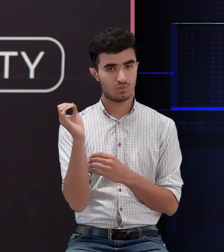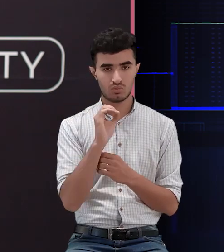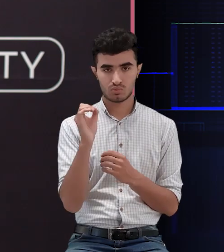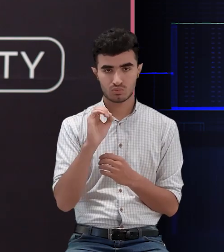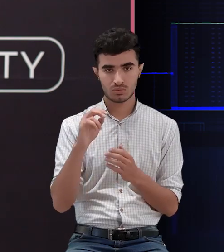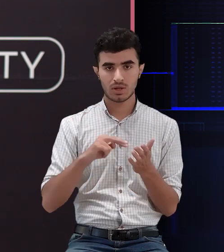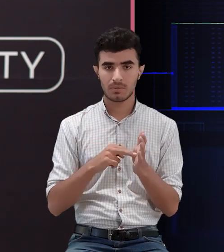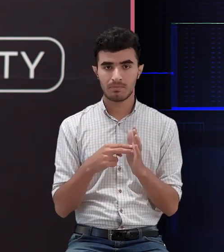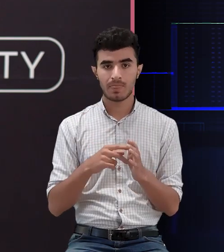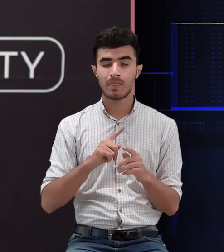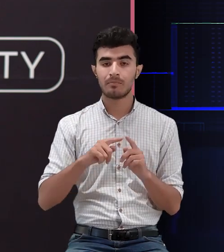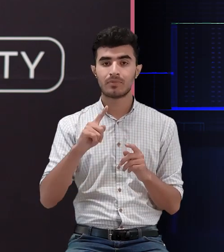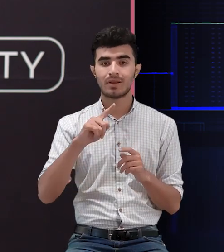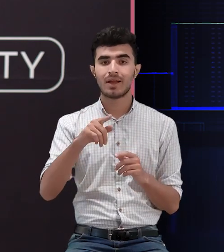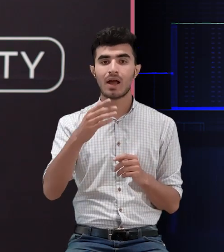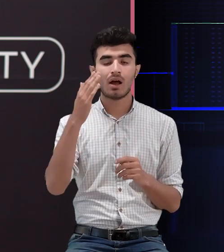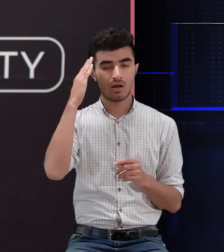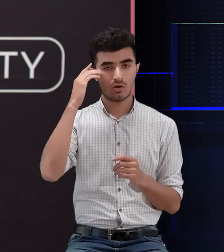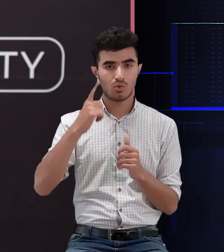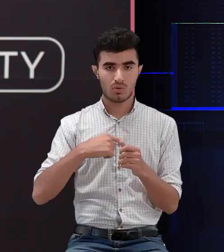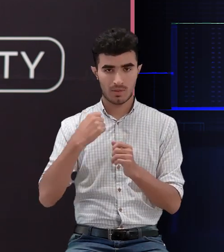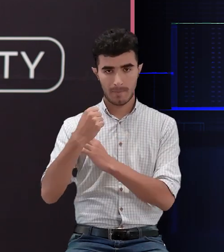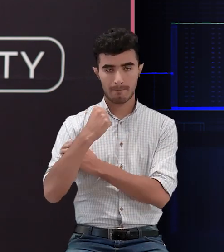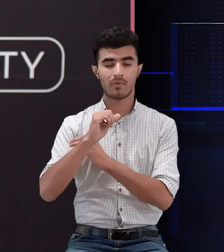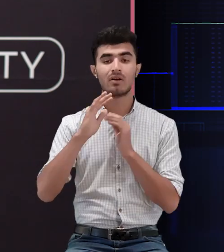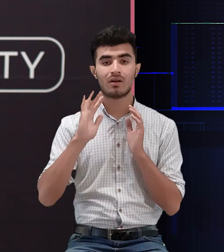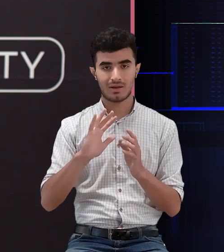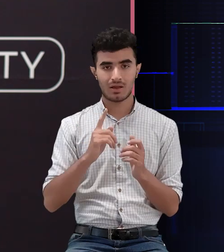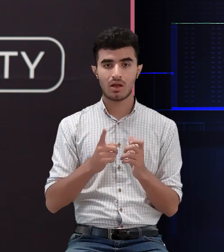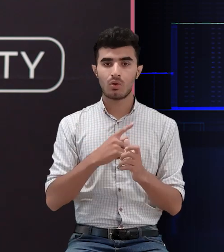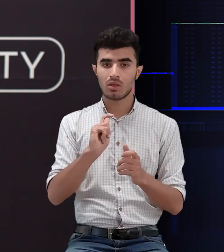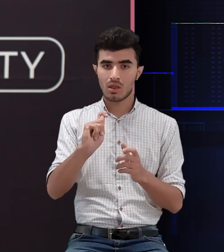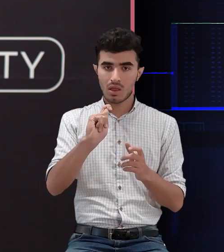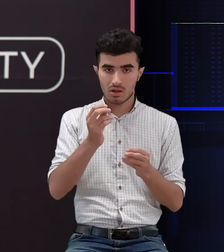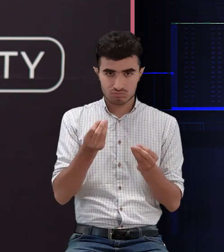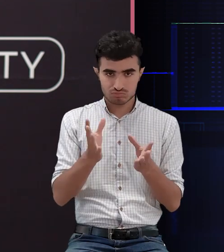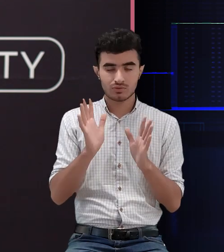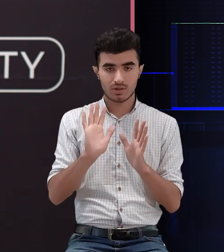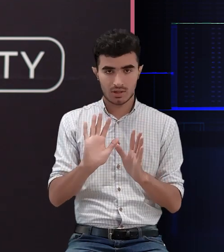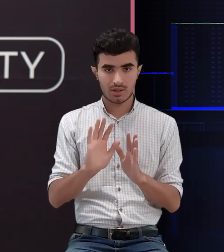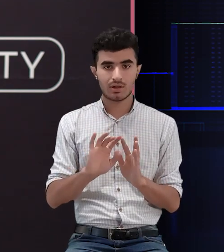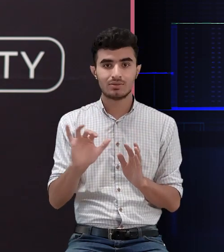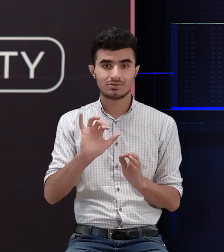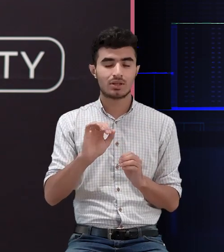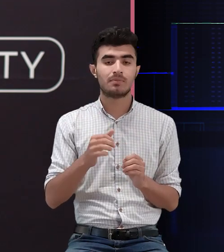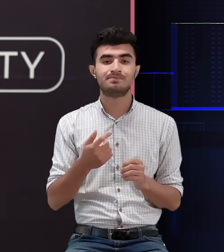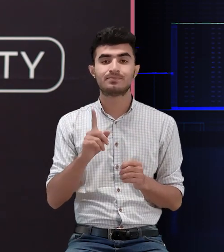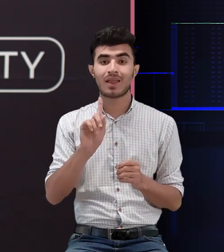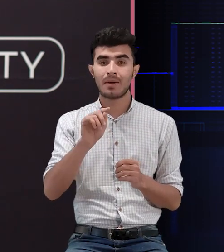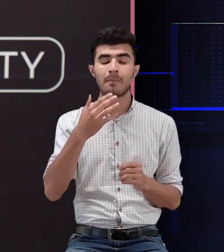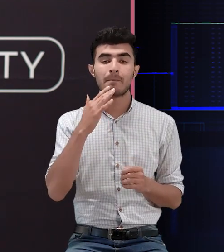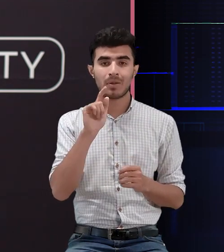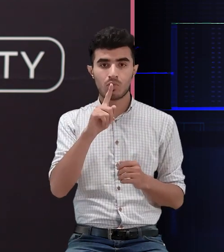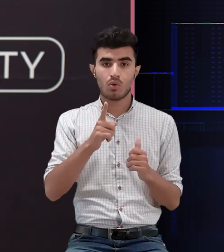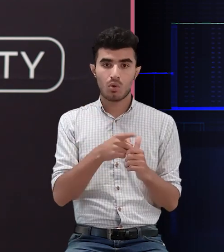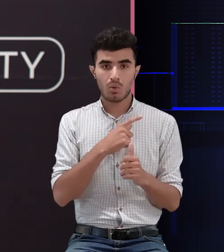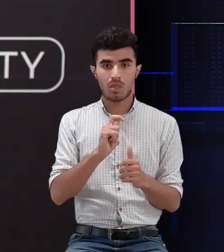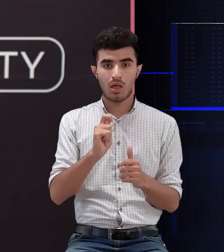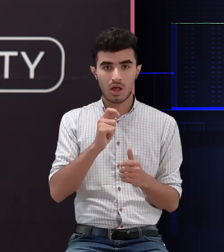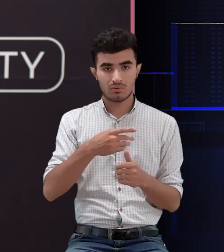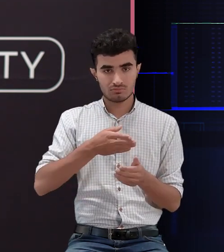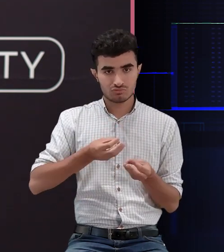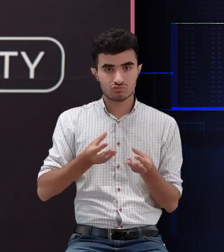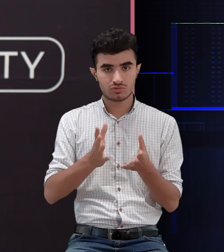یہ نہیں ہے کہ وہ کوئی چیز اپنے لیے نہیں کر سکے گا. وہ بہت سی چیزیں اپنے لیے کرے گا, یہاں تک کہ ہو سکتا ہے وہ نوکری بھی کر